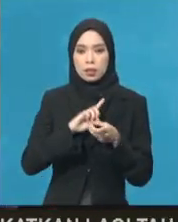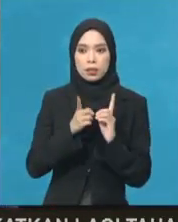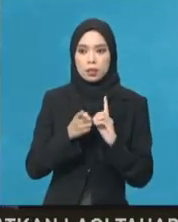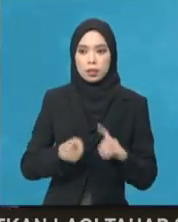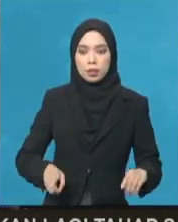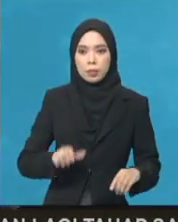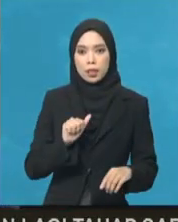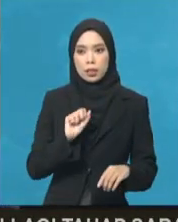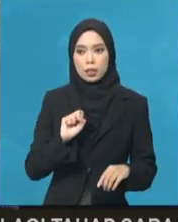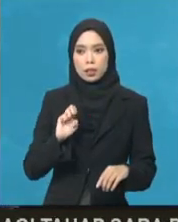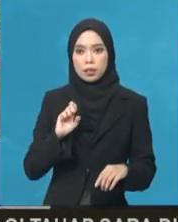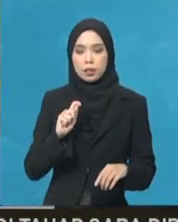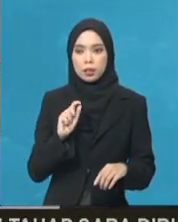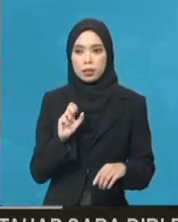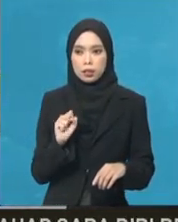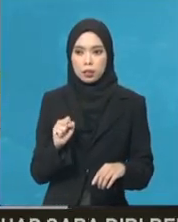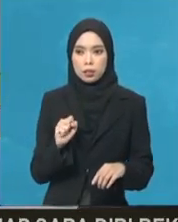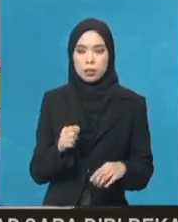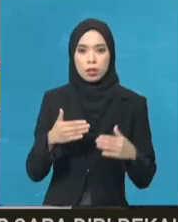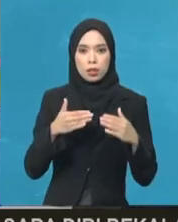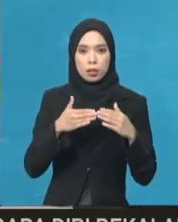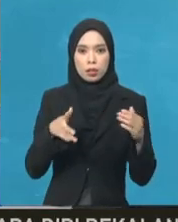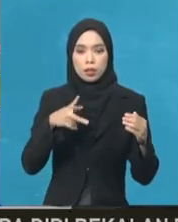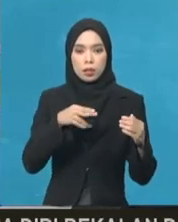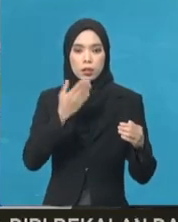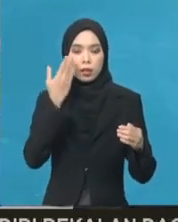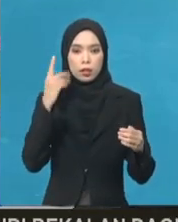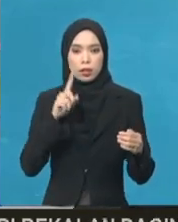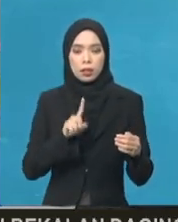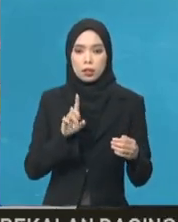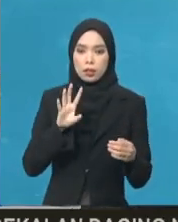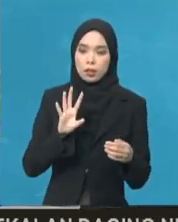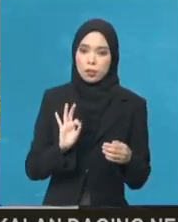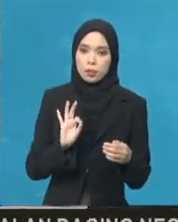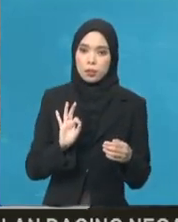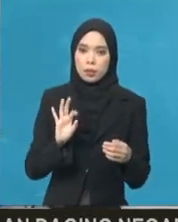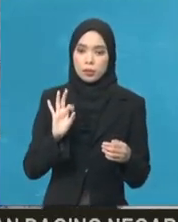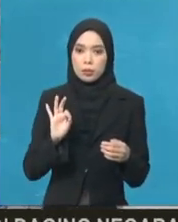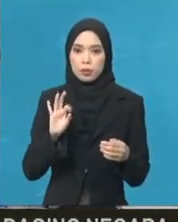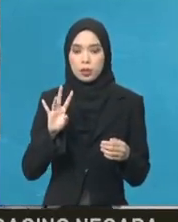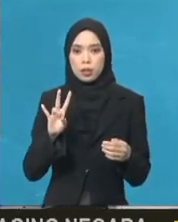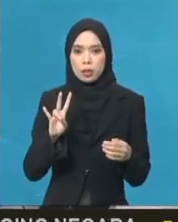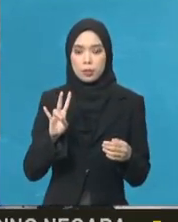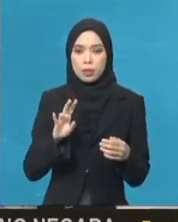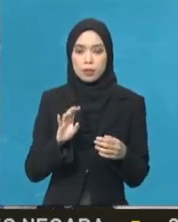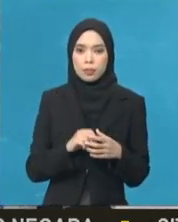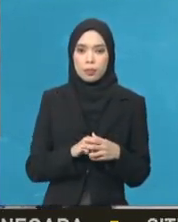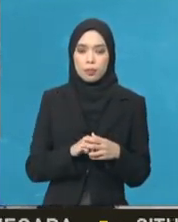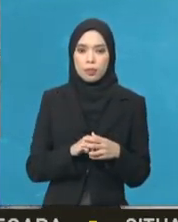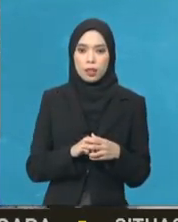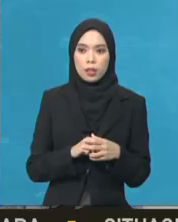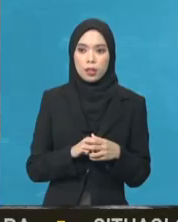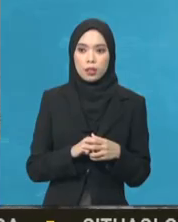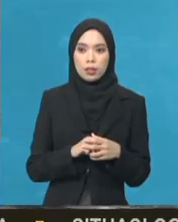mencoreti ditubuhkan pada tahun 1958 oleh Allah yarham perwira Datuk Syarifudin dan Nawang lihwa